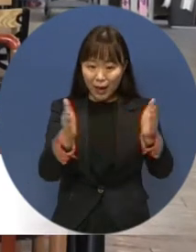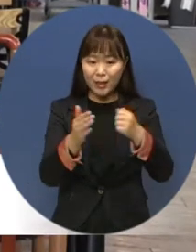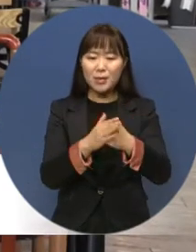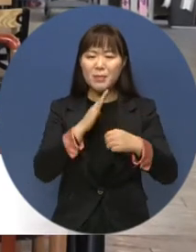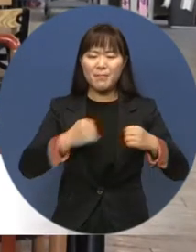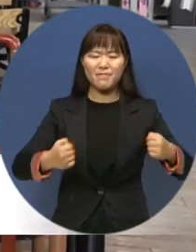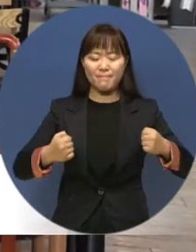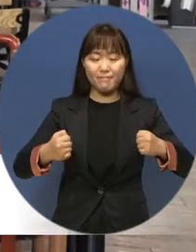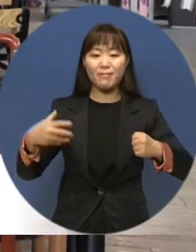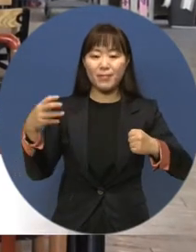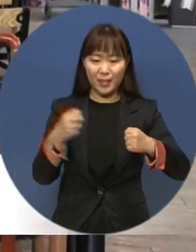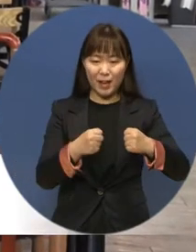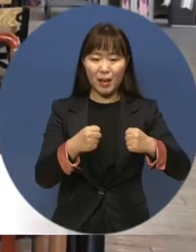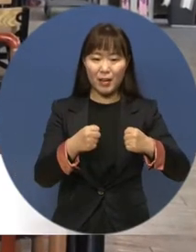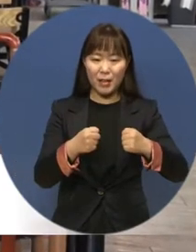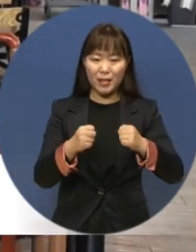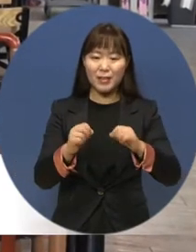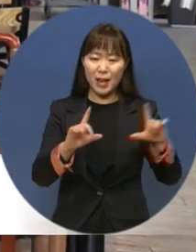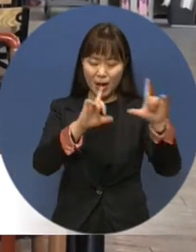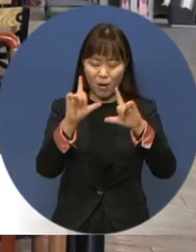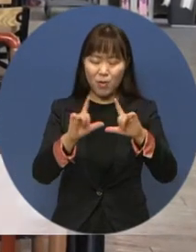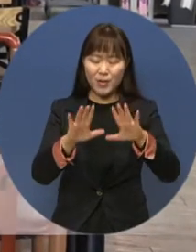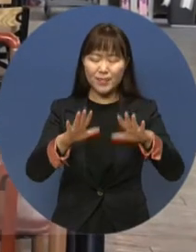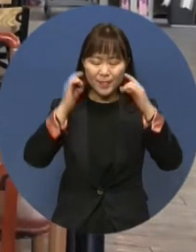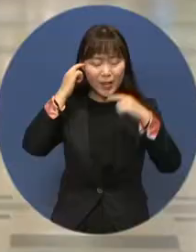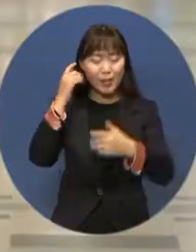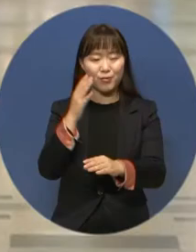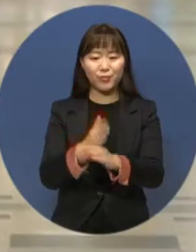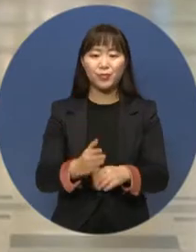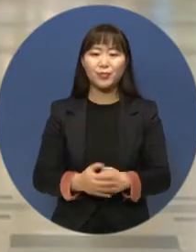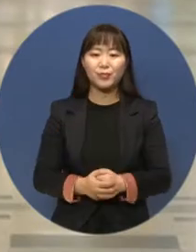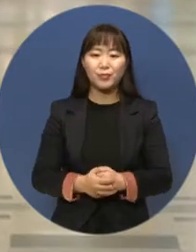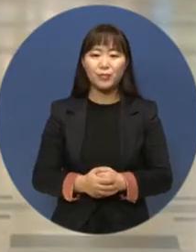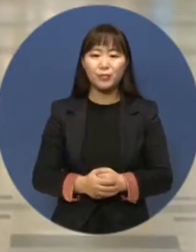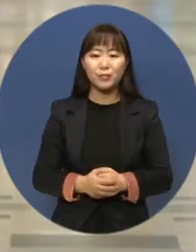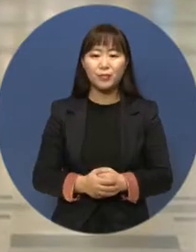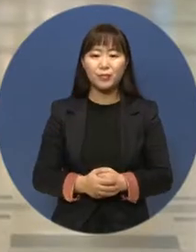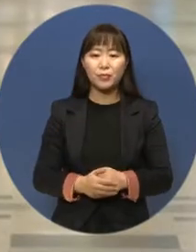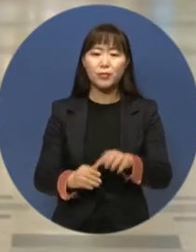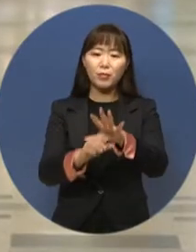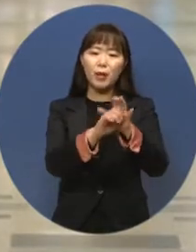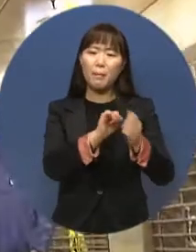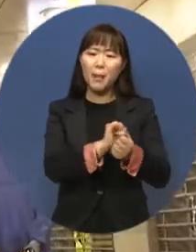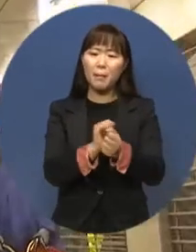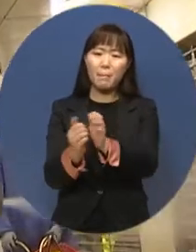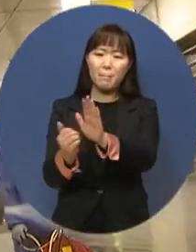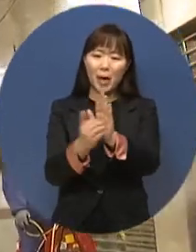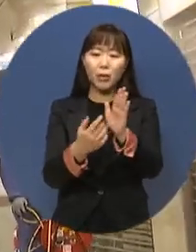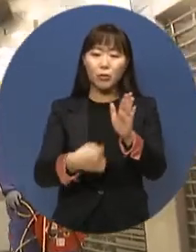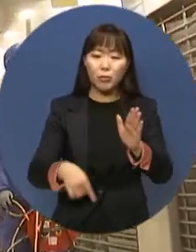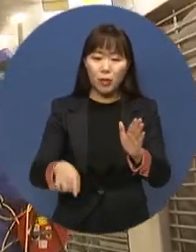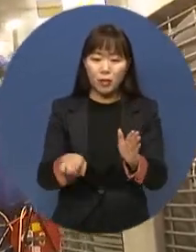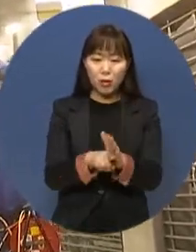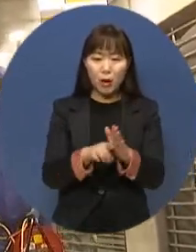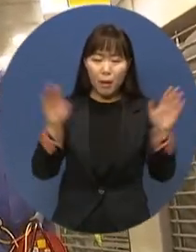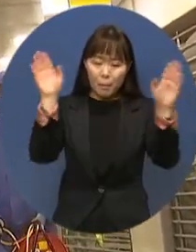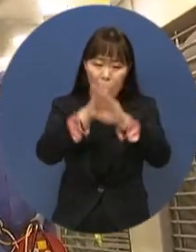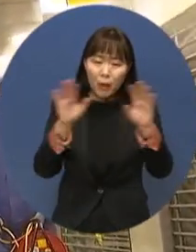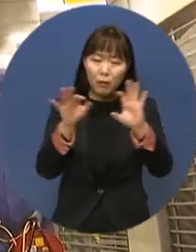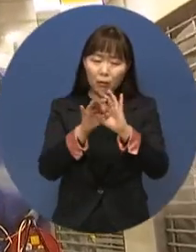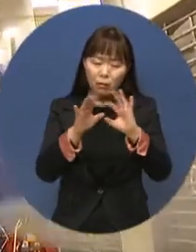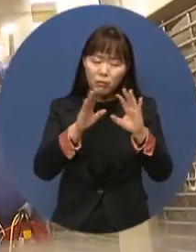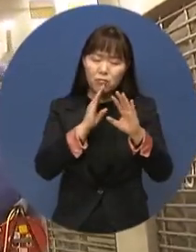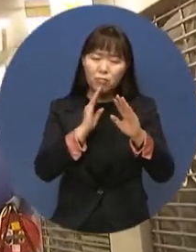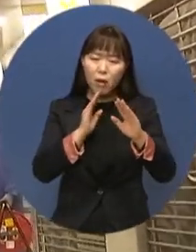정말 힘차게 나가려고 지금 생각하고 있습니다. 한편에서는 코로나 감염 방역을 위해 밤낮 없이